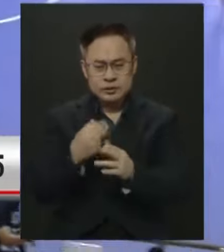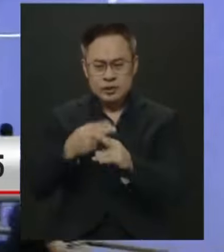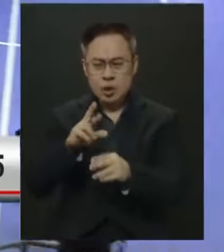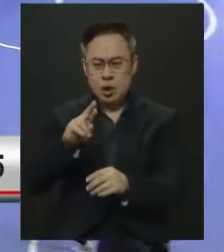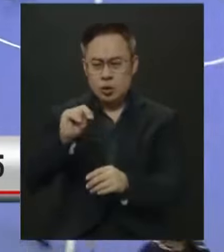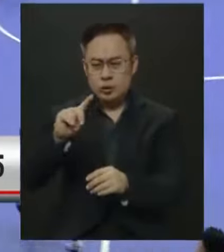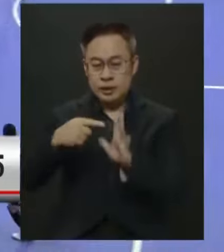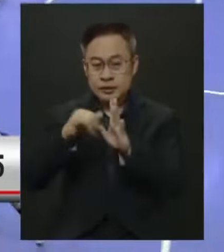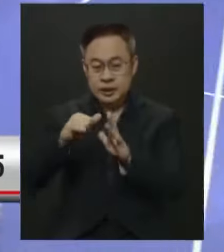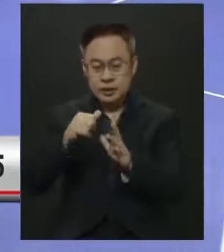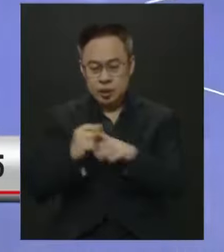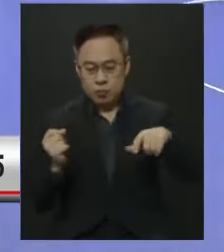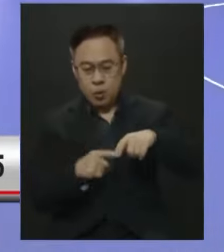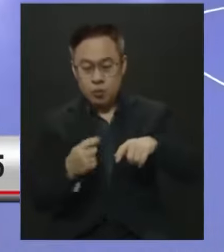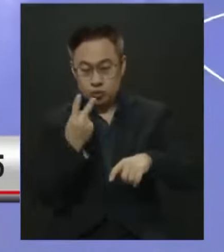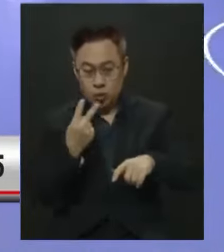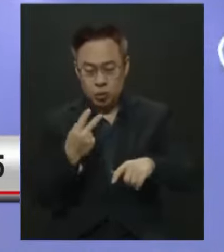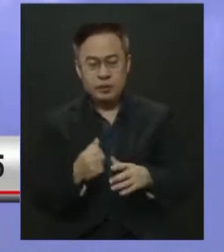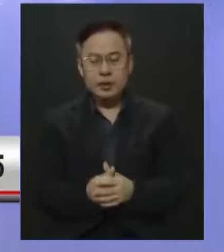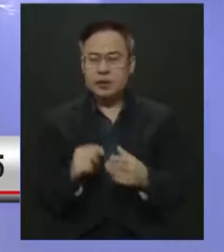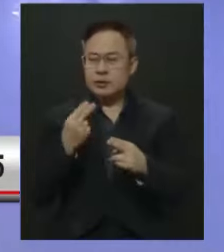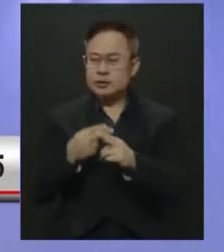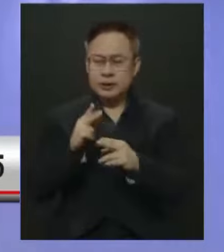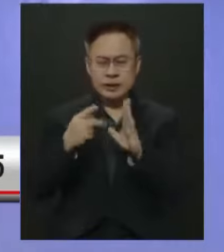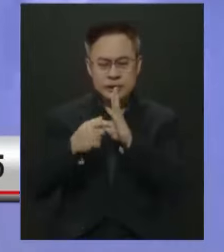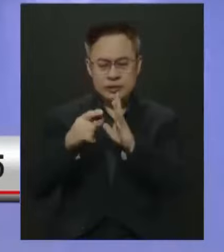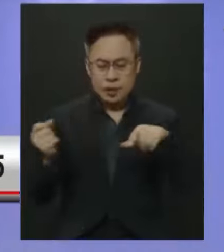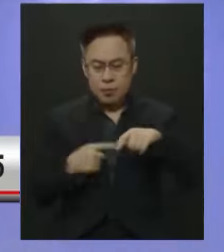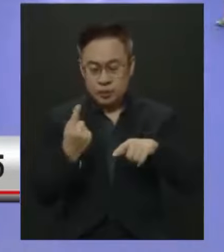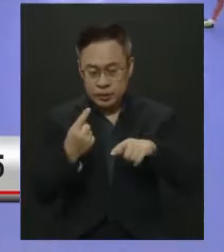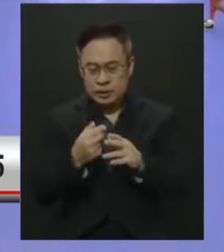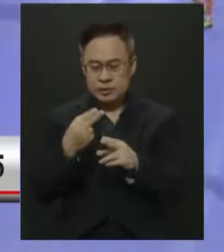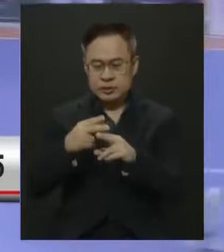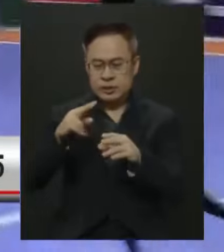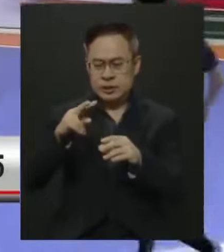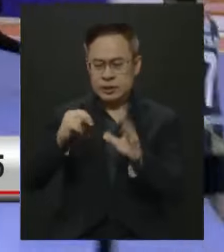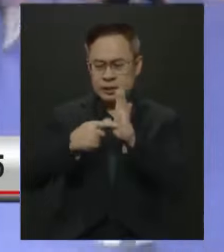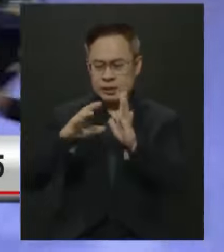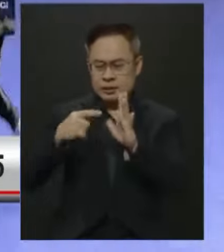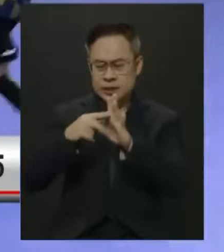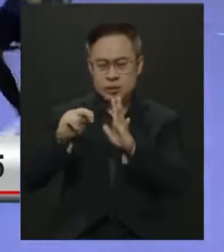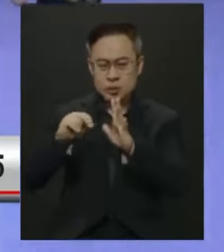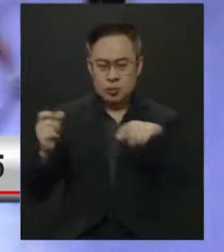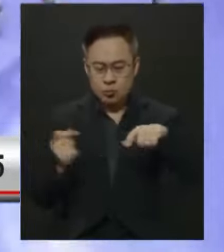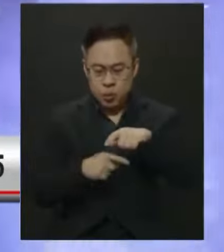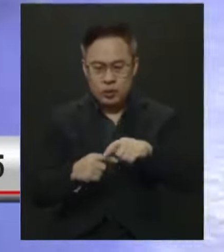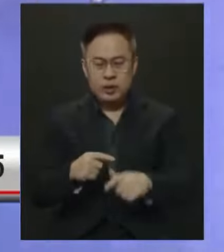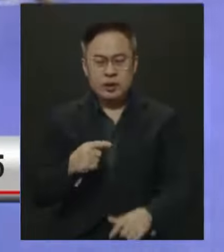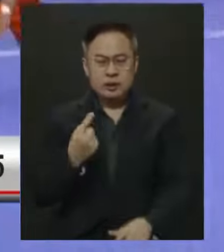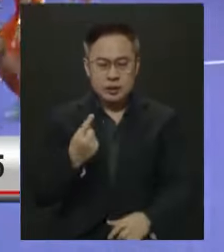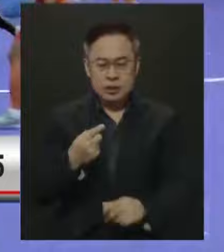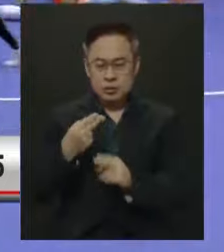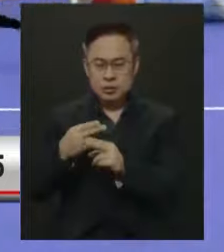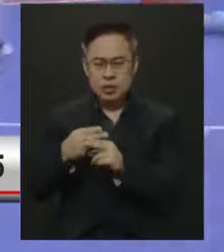ครับแล้วก็มีกฤษดาวงแก้ว1ประตูณัชนนท์แสงทอง1ประตูครับแล้วก็สุภวุฒิเถื่อนกลางยิงคนเดียว4ประ